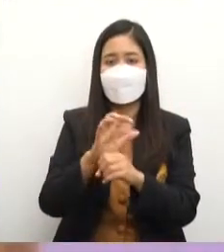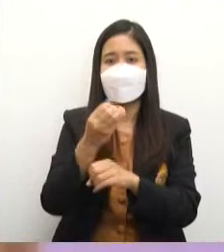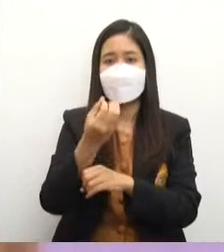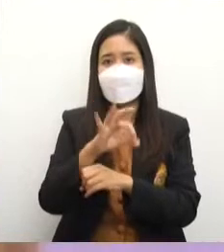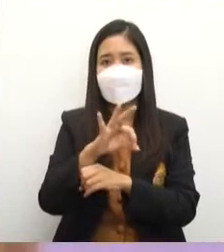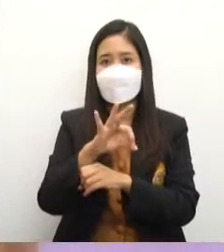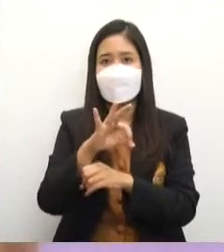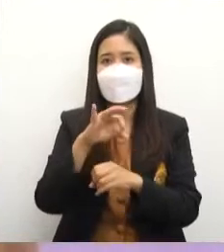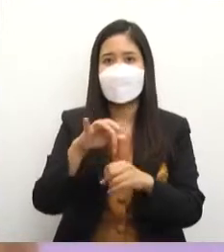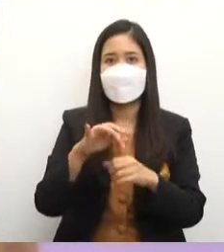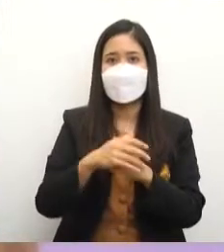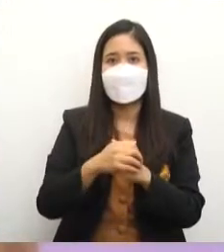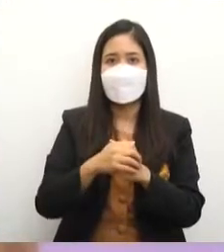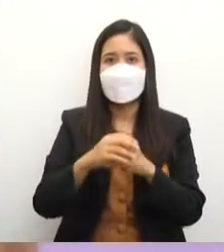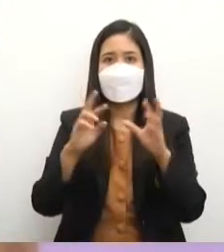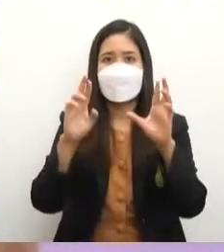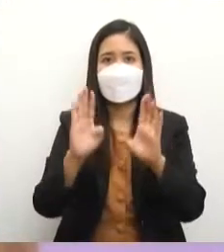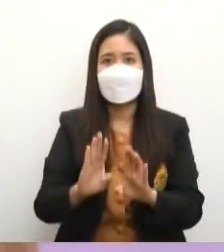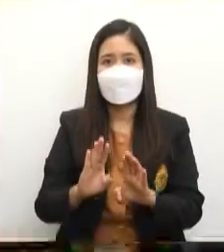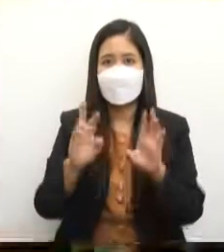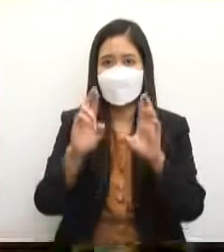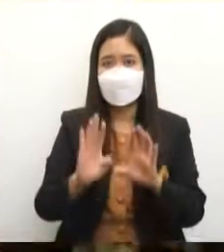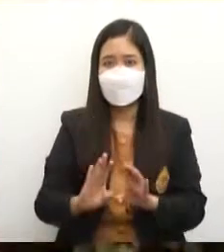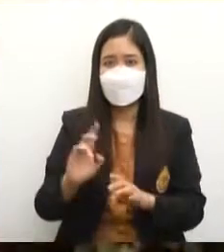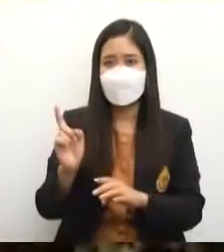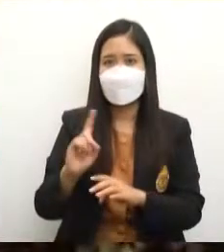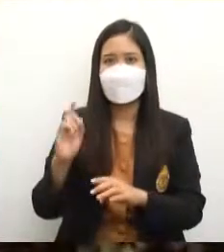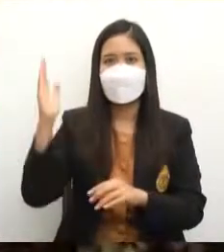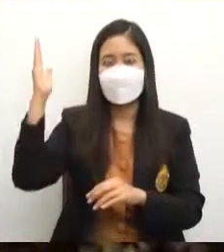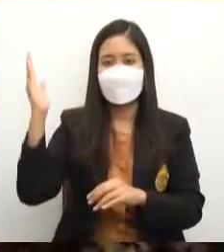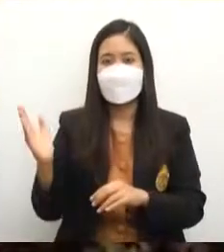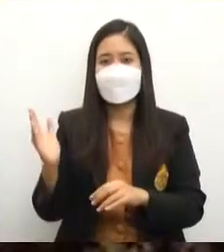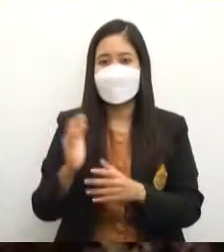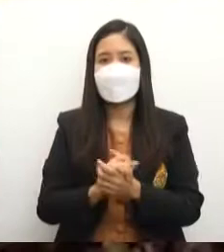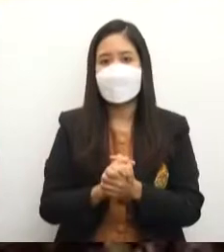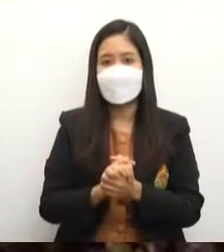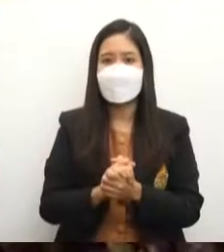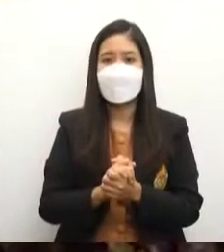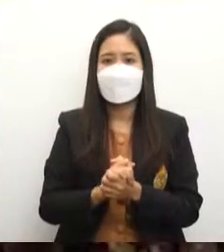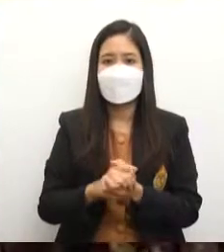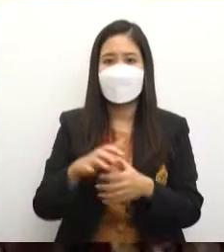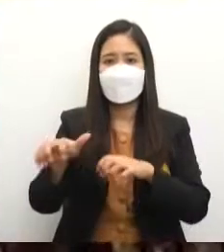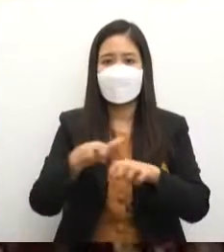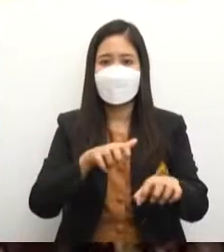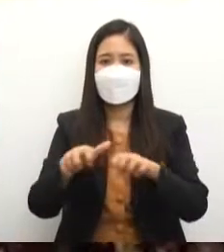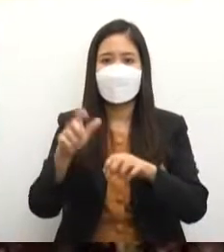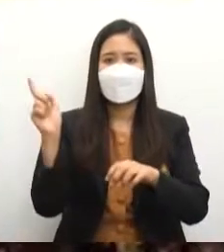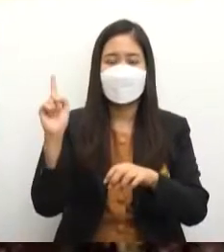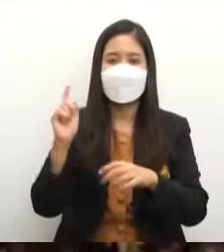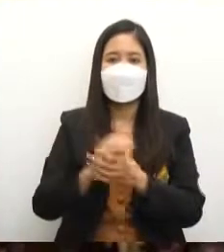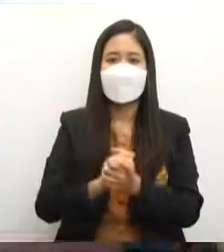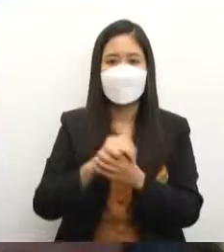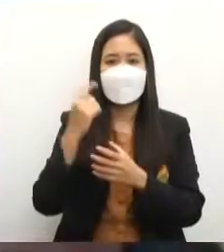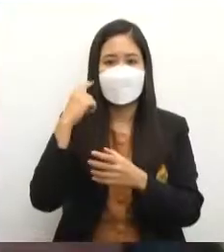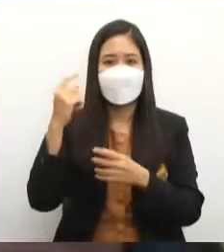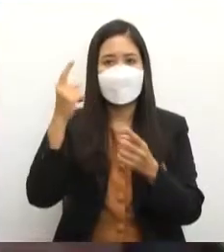ารูปในรูปแบบคูหลังม้าโรงเรียนล่องแพวิทยานะคะจัดกิจกรรมนี้ขึ้นมานะคะโดยกิจกรรมนี้มีวัตถุ